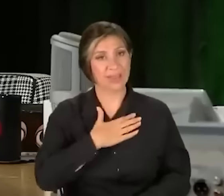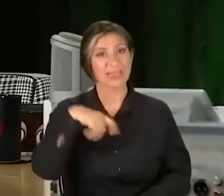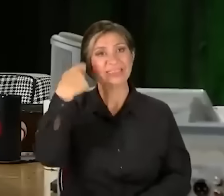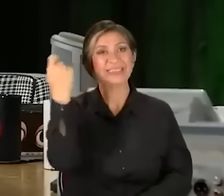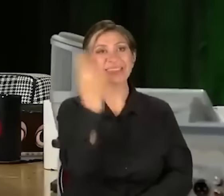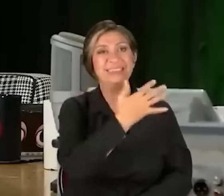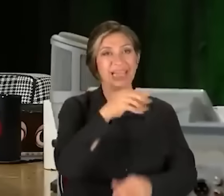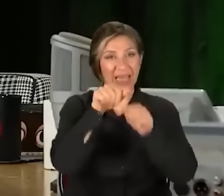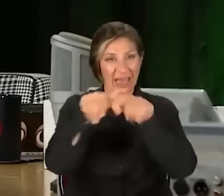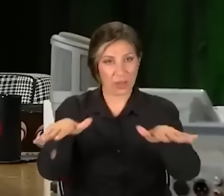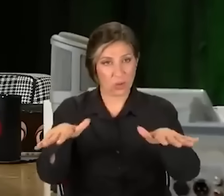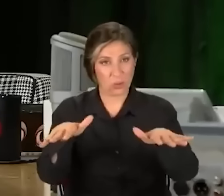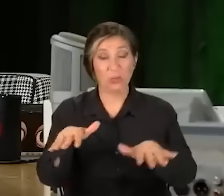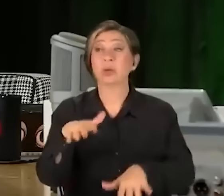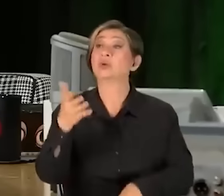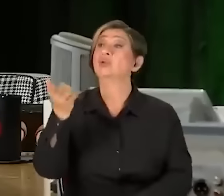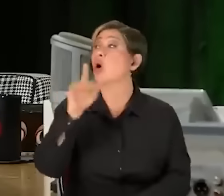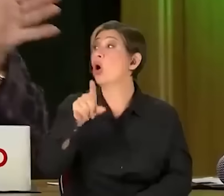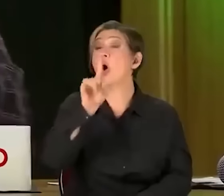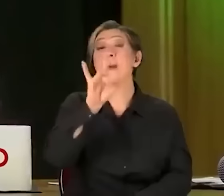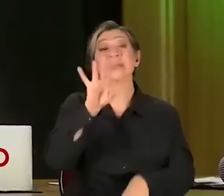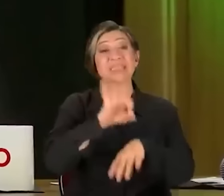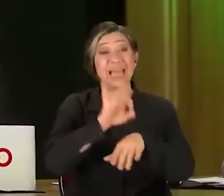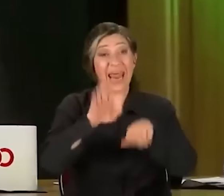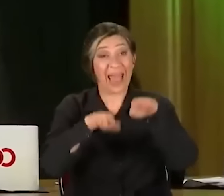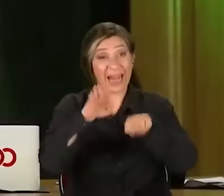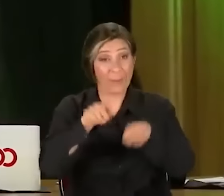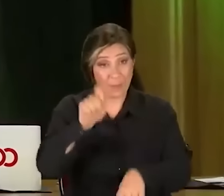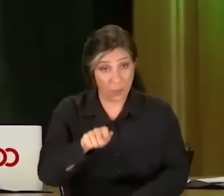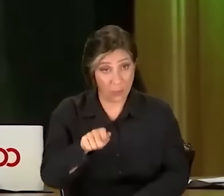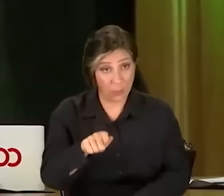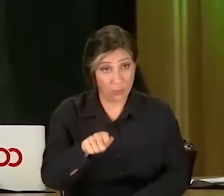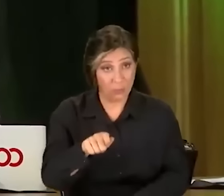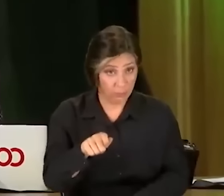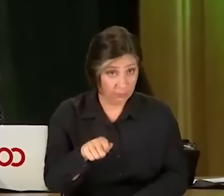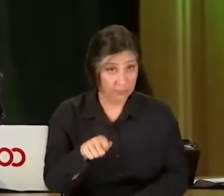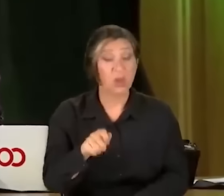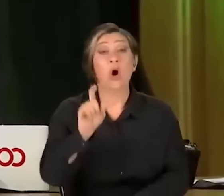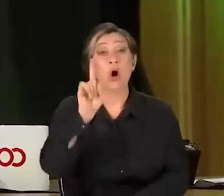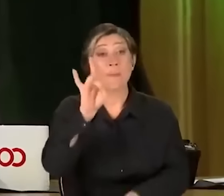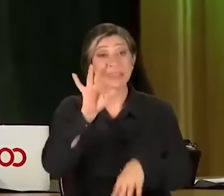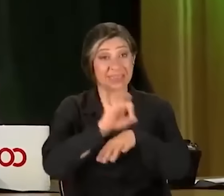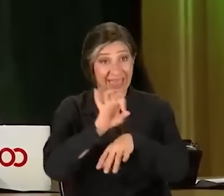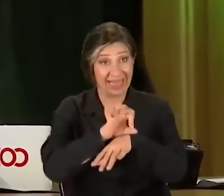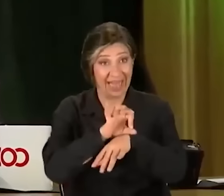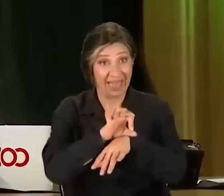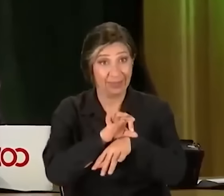dizi yayınlıyorum diyor ve sonra diyor 15 dakika reklama giriyorum. Ha? 15